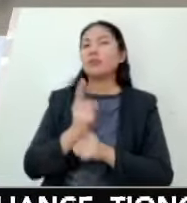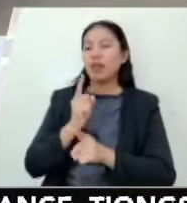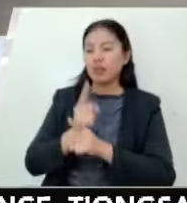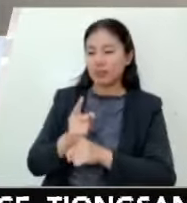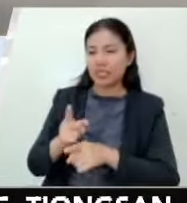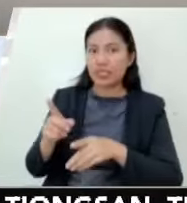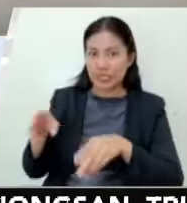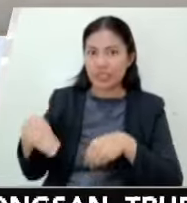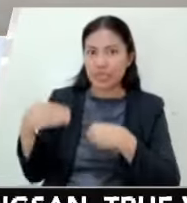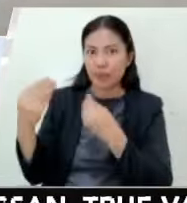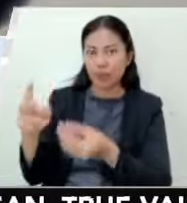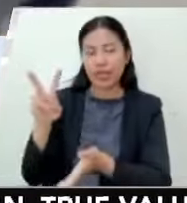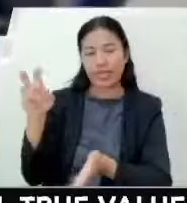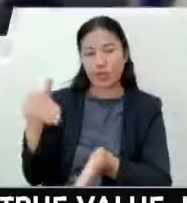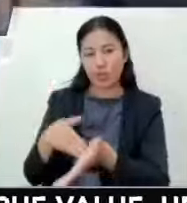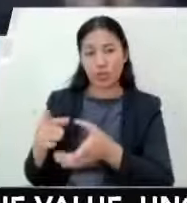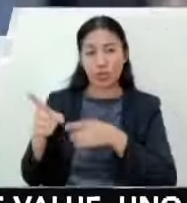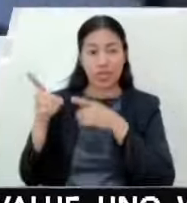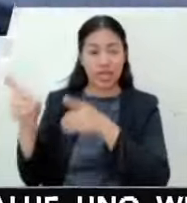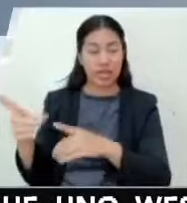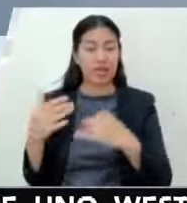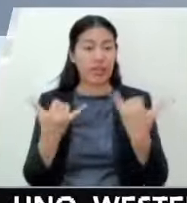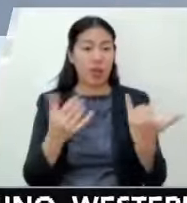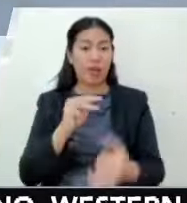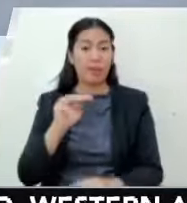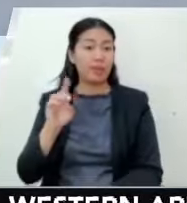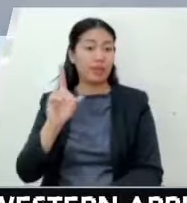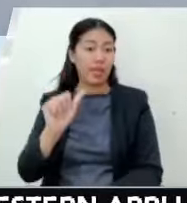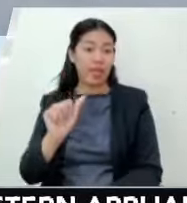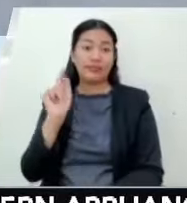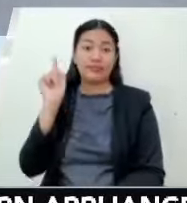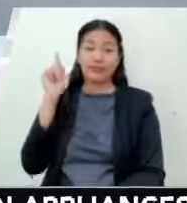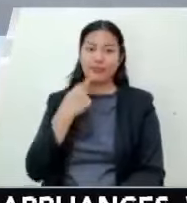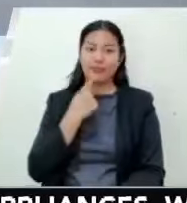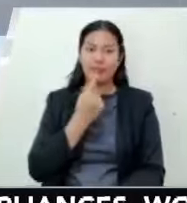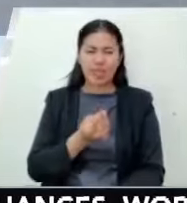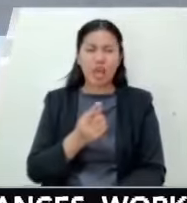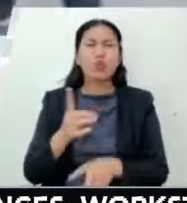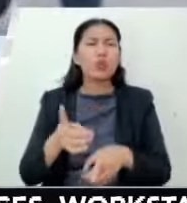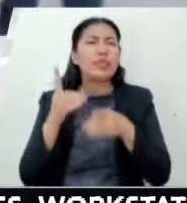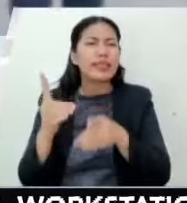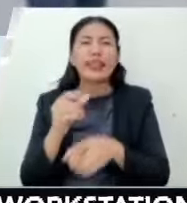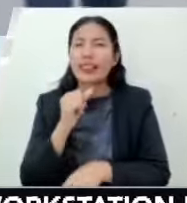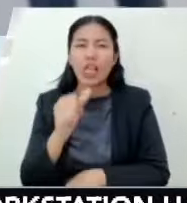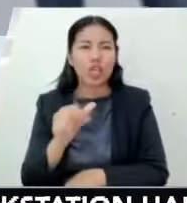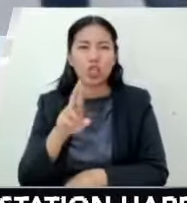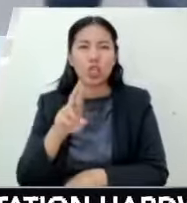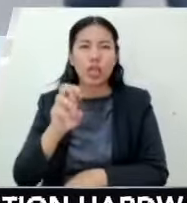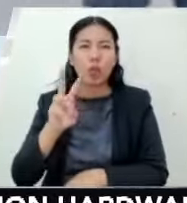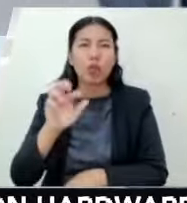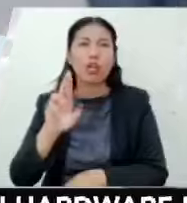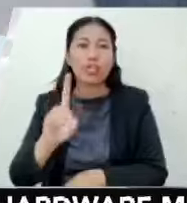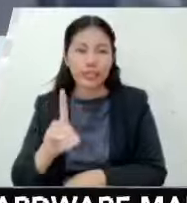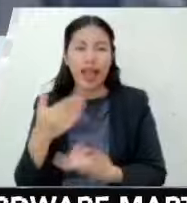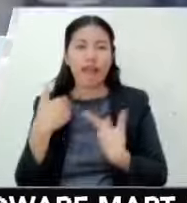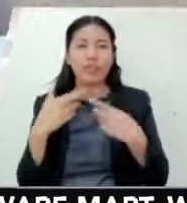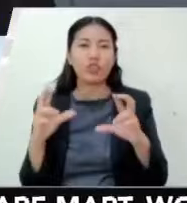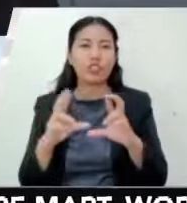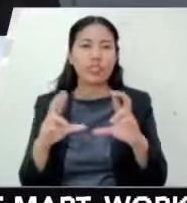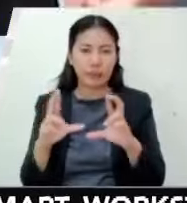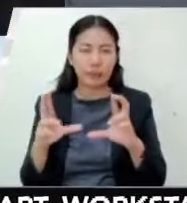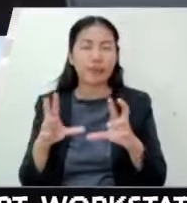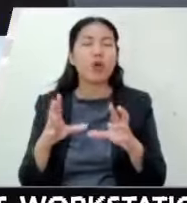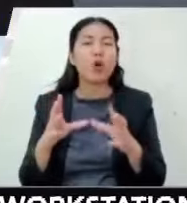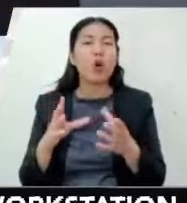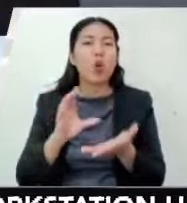niyang iginiit na donasyon at hindi reward ang naturang pera. Niresibuhan daw nila ito at mapupunta sa pondo ng ahensya at